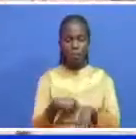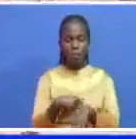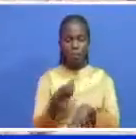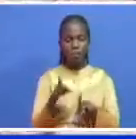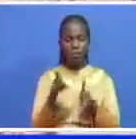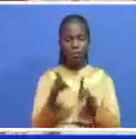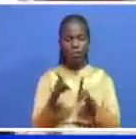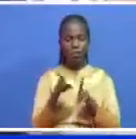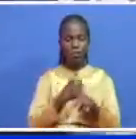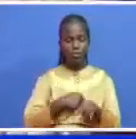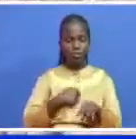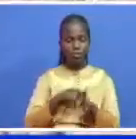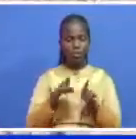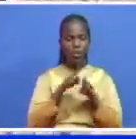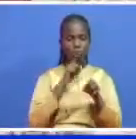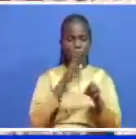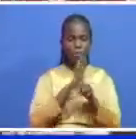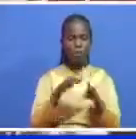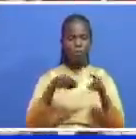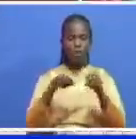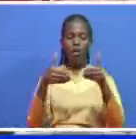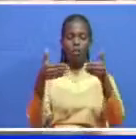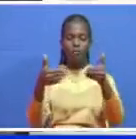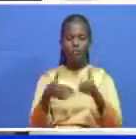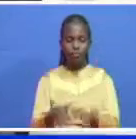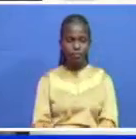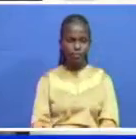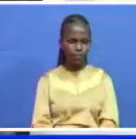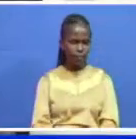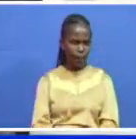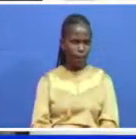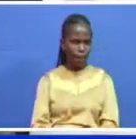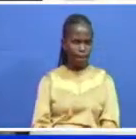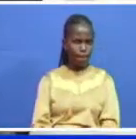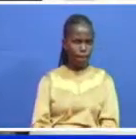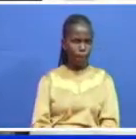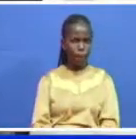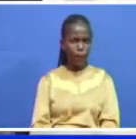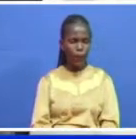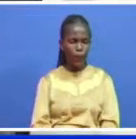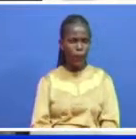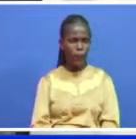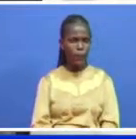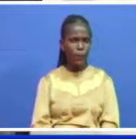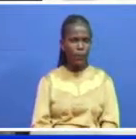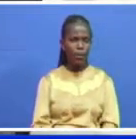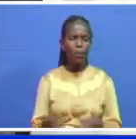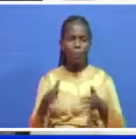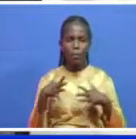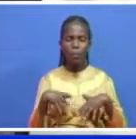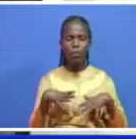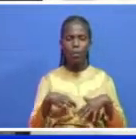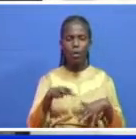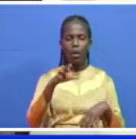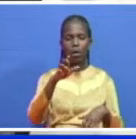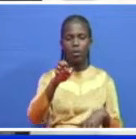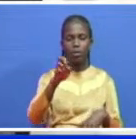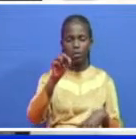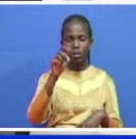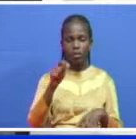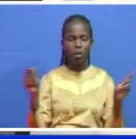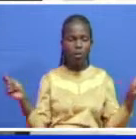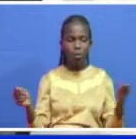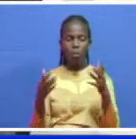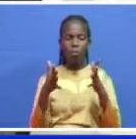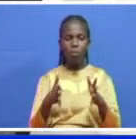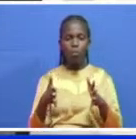kueto sungi wa mwithia kati wangusa nisio ii. Wenyejua na kondisha wale wafugaji sehemu